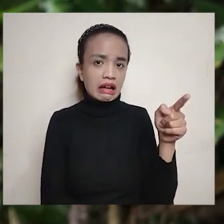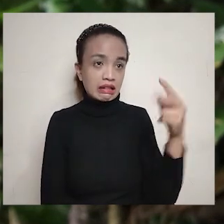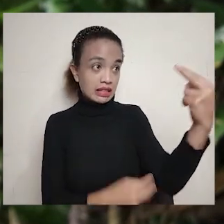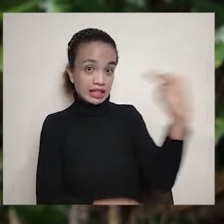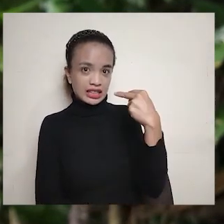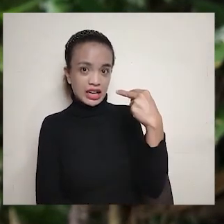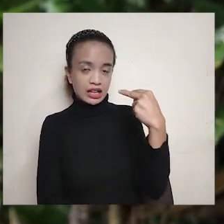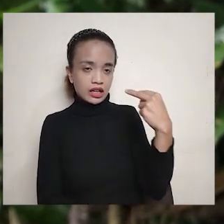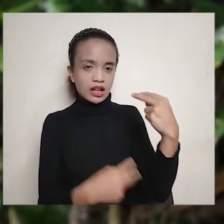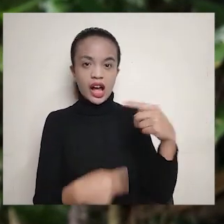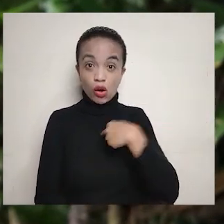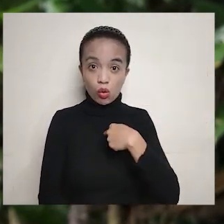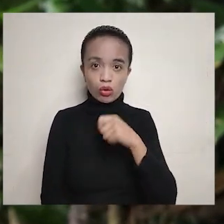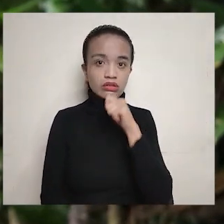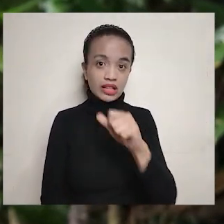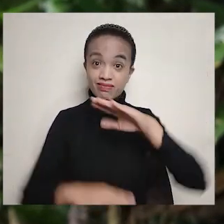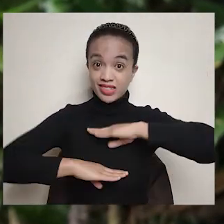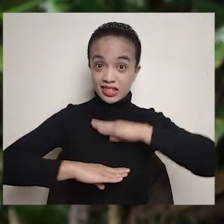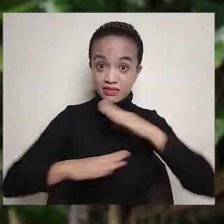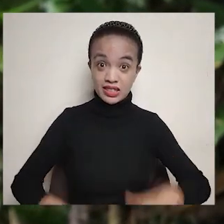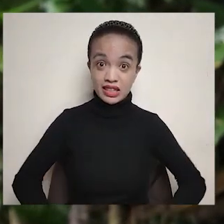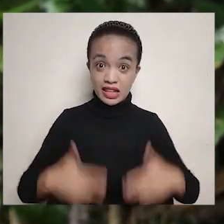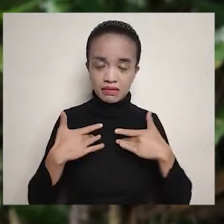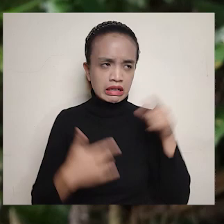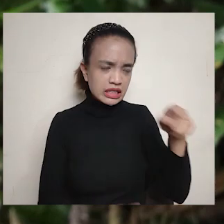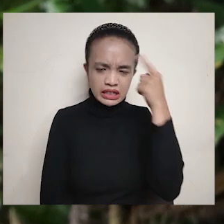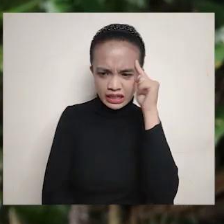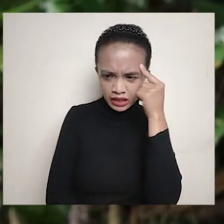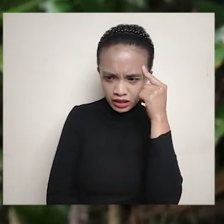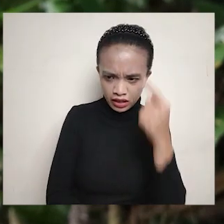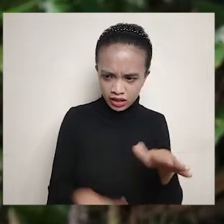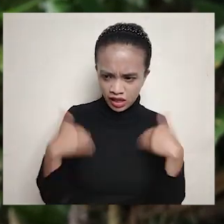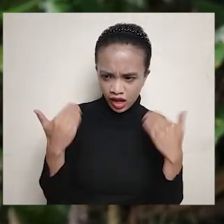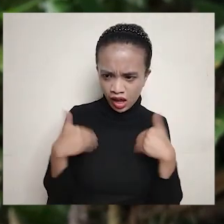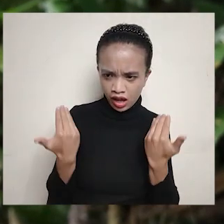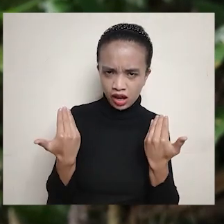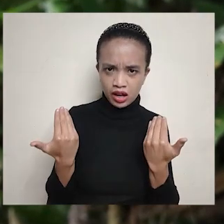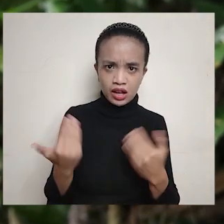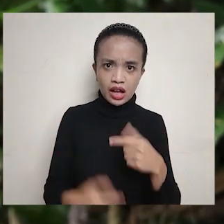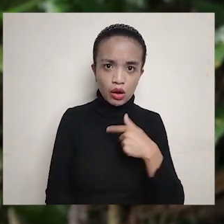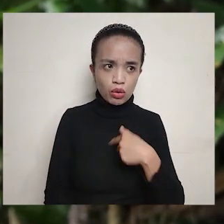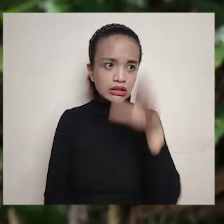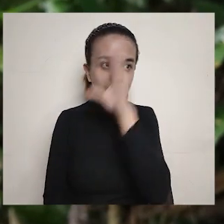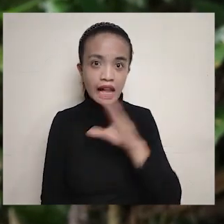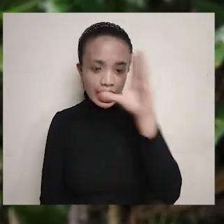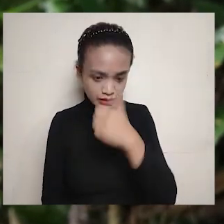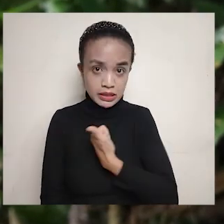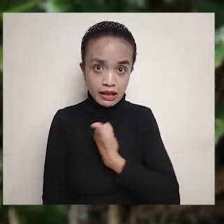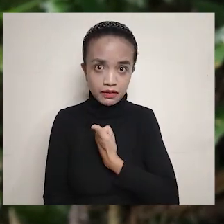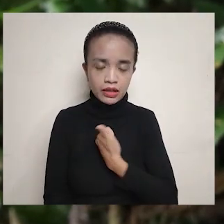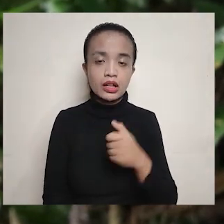wasn't really satisfied, no, with my life. No? Tataka lang sila kasi at early age, nag-soul searching ako. Ano. So